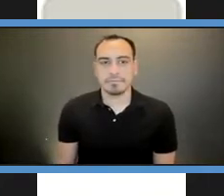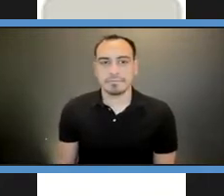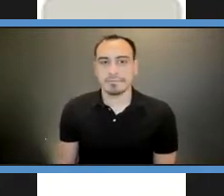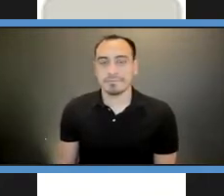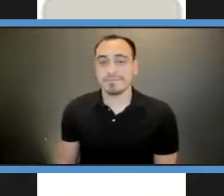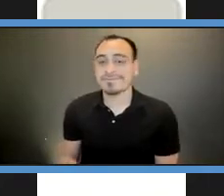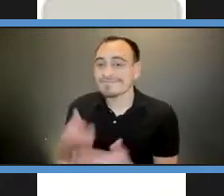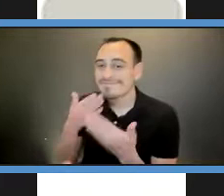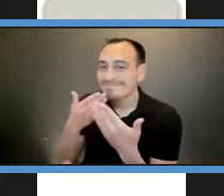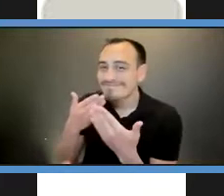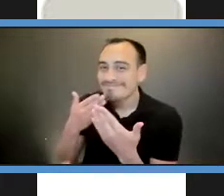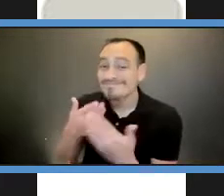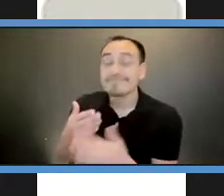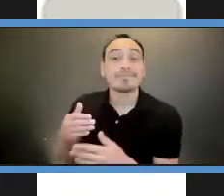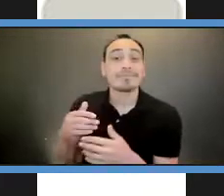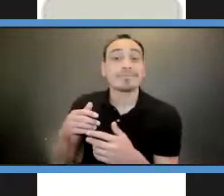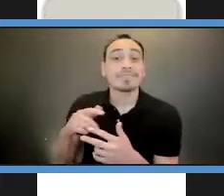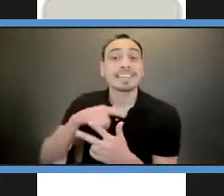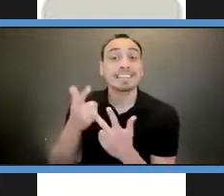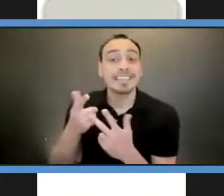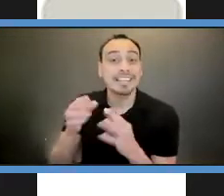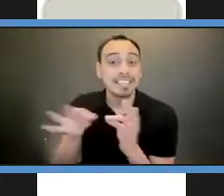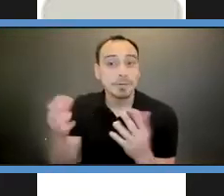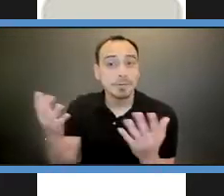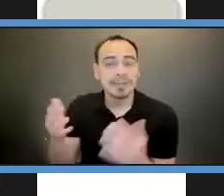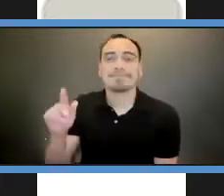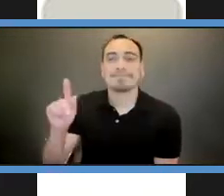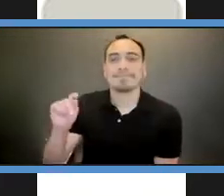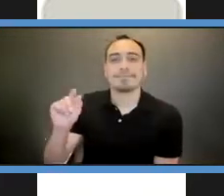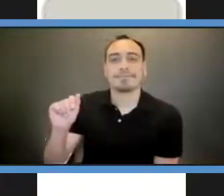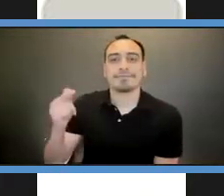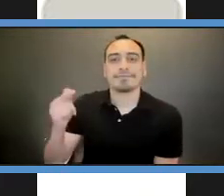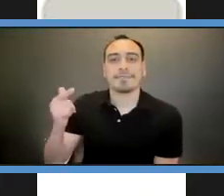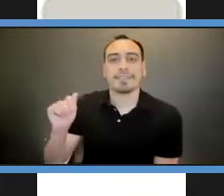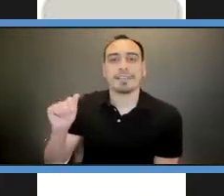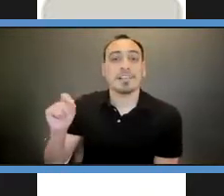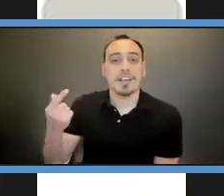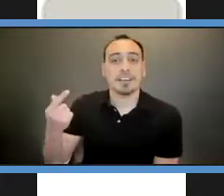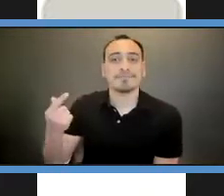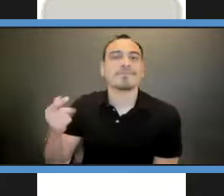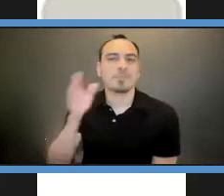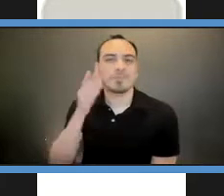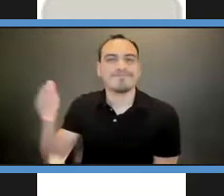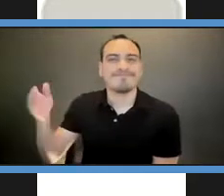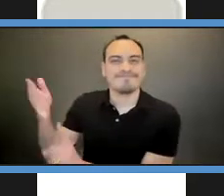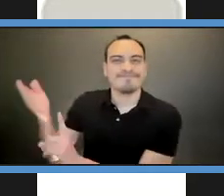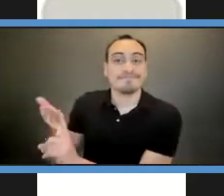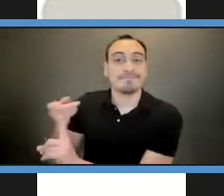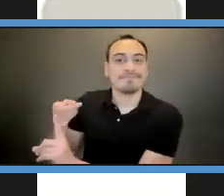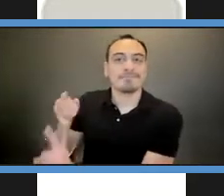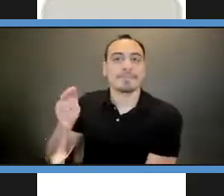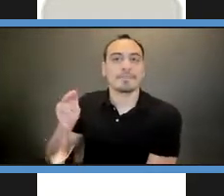Thank you, Alexander. Next, we'll do Tagalog. Miguel. Hello, magandang gabi po sa bawat isa sa inyo. Malugod